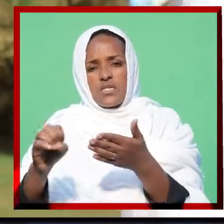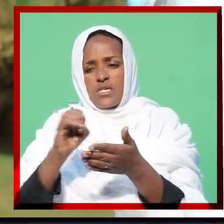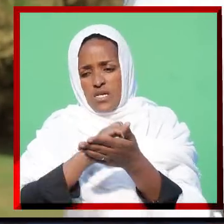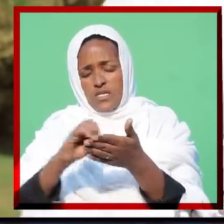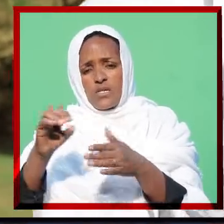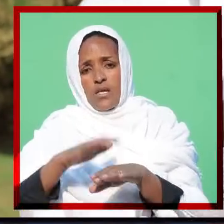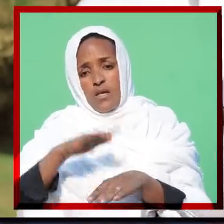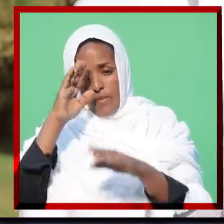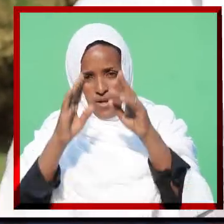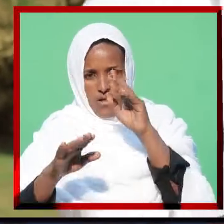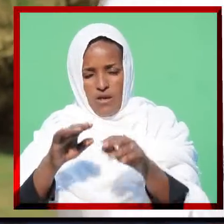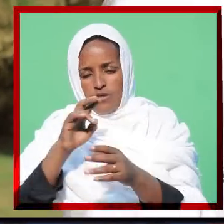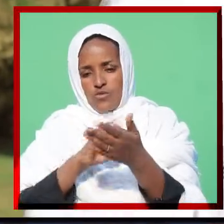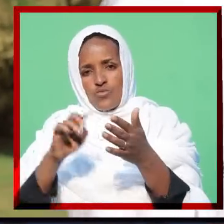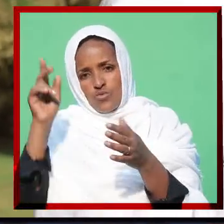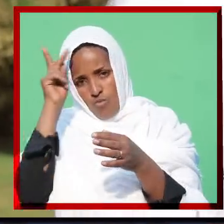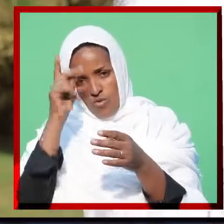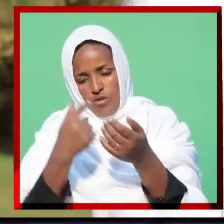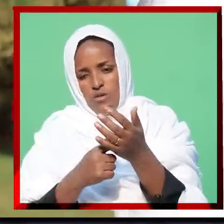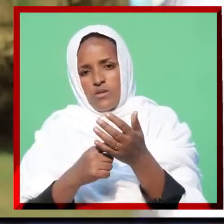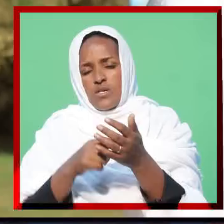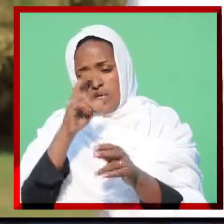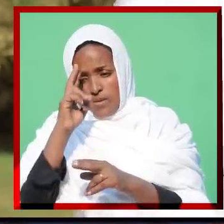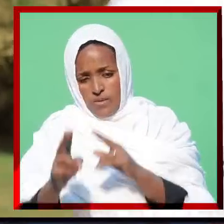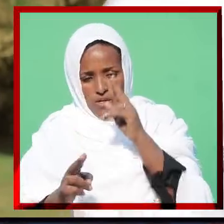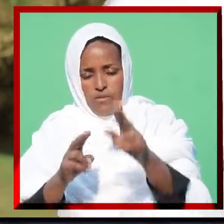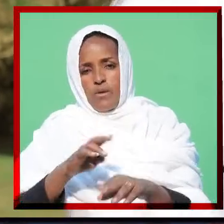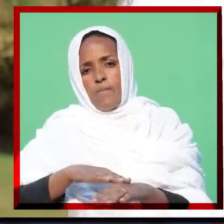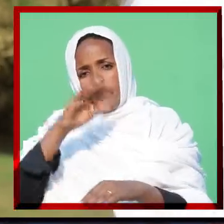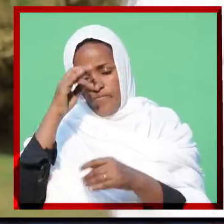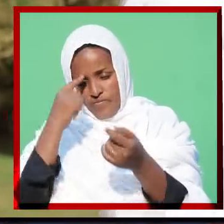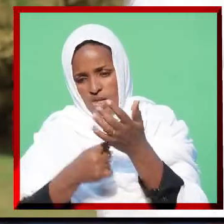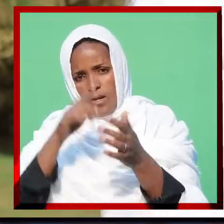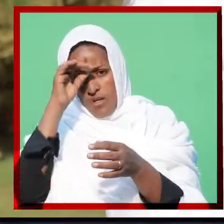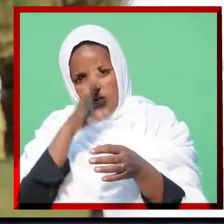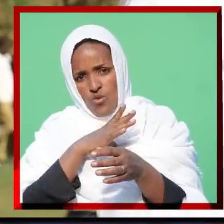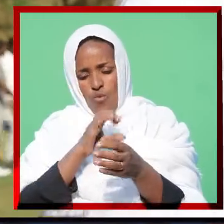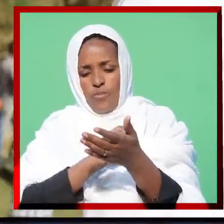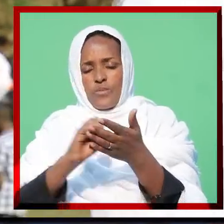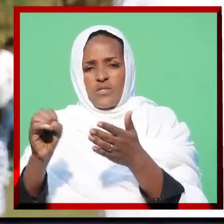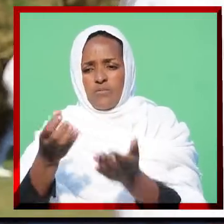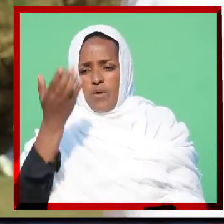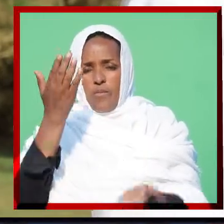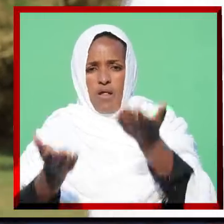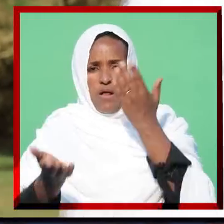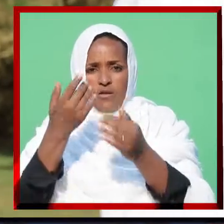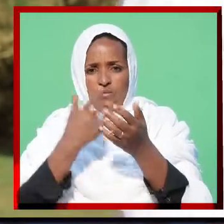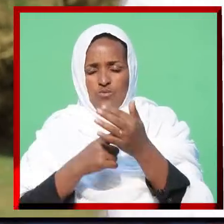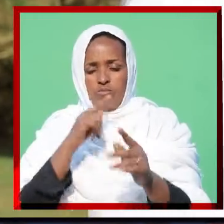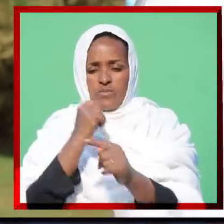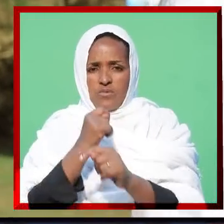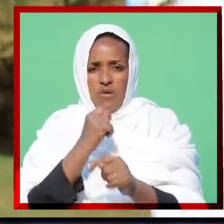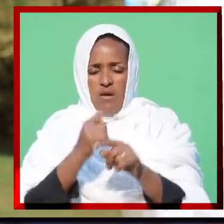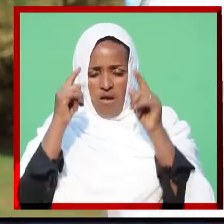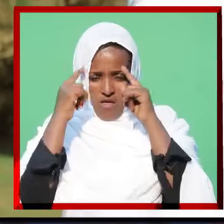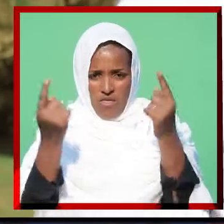ከጽድቅ ይበልጣል። ቅዱስ ጳውሎስ እንዳለው ከኮከብ ክብር የኮከብ ክብር እንደሚበልጥ ሰው እኮ በጽድቅ የሚበላለጠው በገቢረ ኃጢአትም በገቢረ